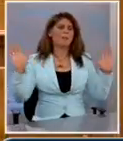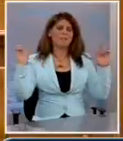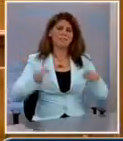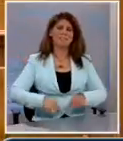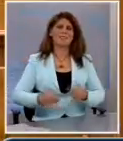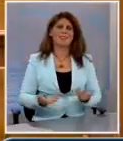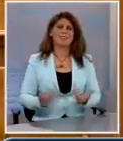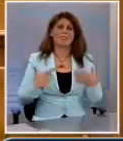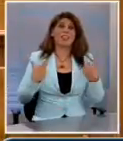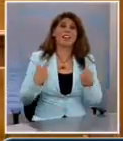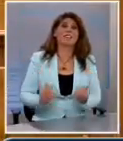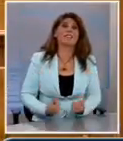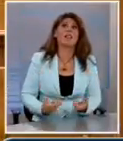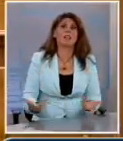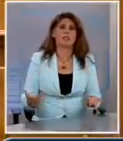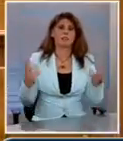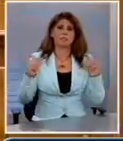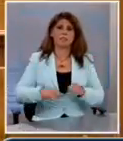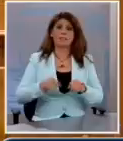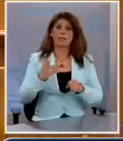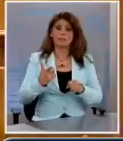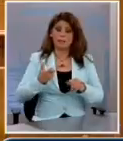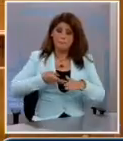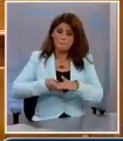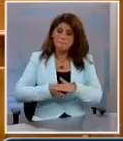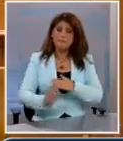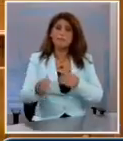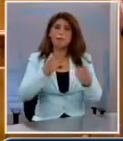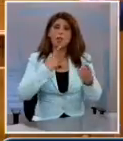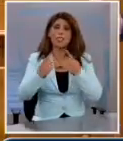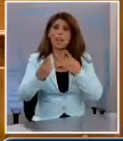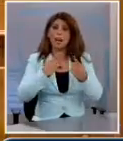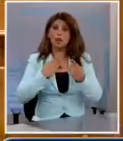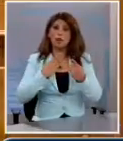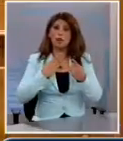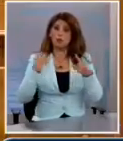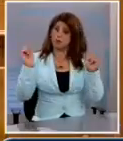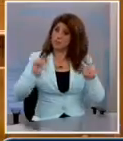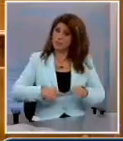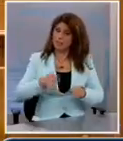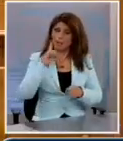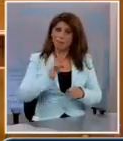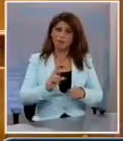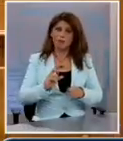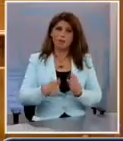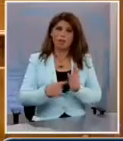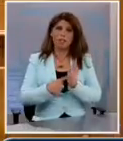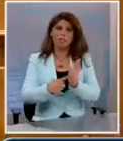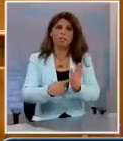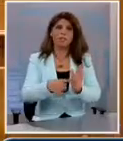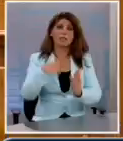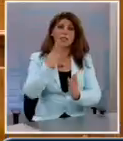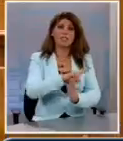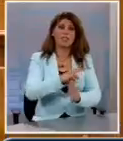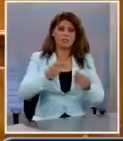Δεν αντέχει τη συνένεση, διότι μέσα από το διάλογο που η ίδια η συνένεση απαιτεί θα αποκαλυφθεί η δικιά